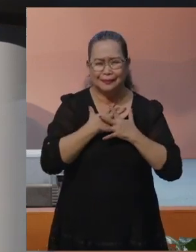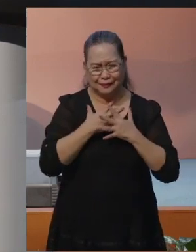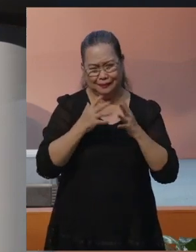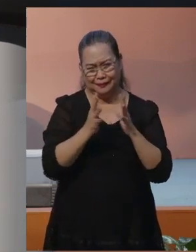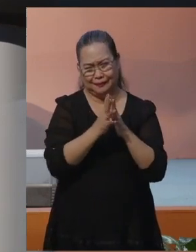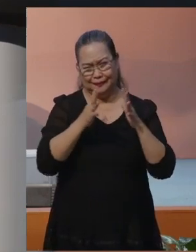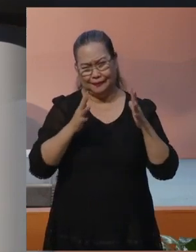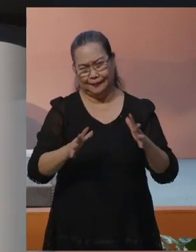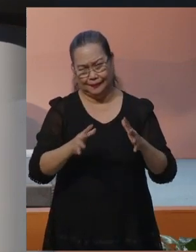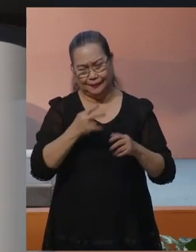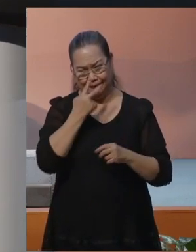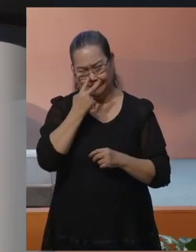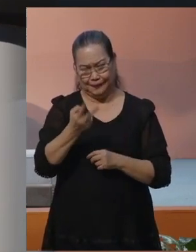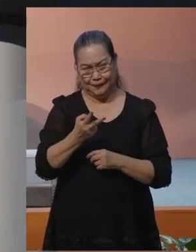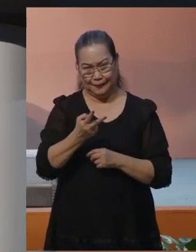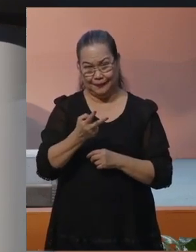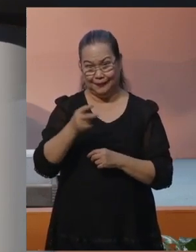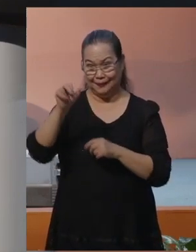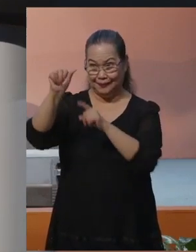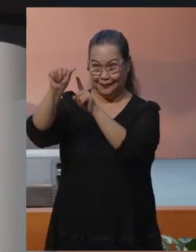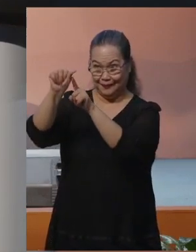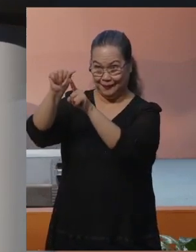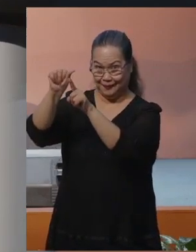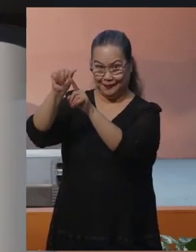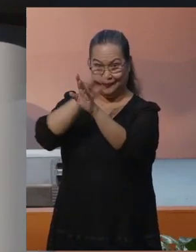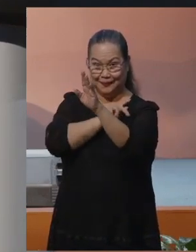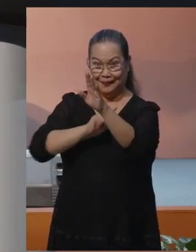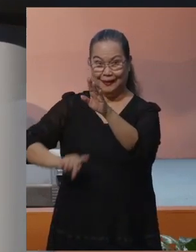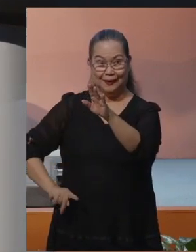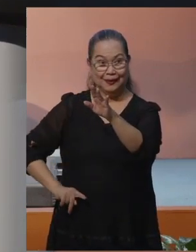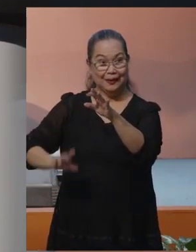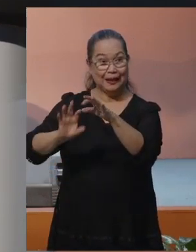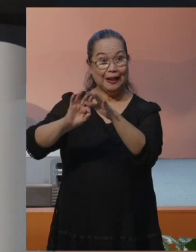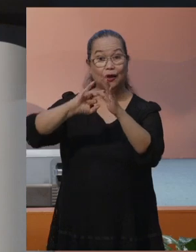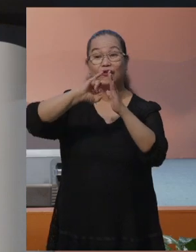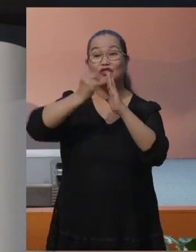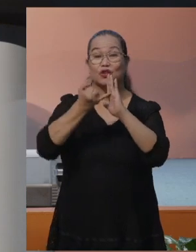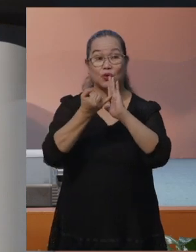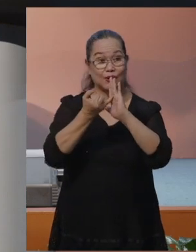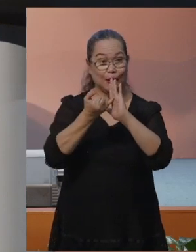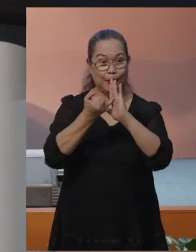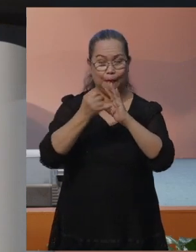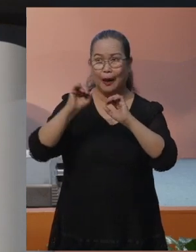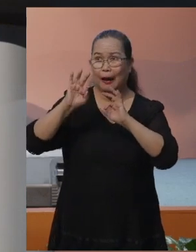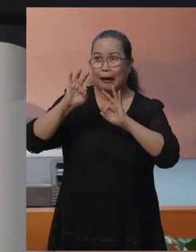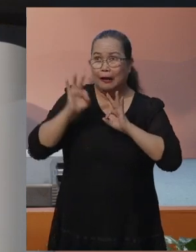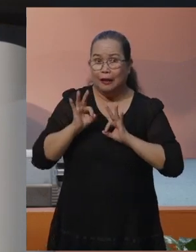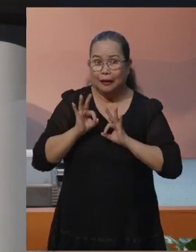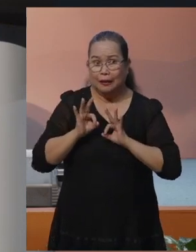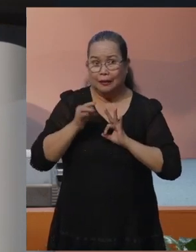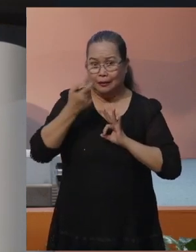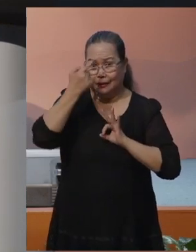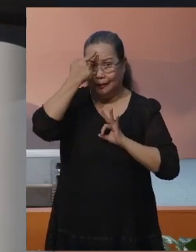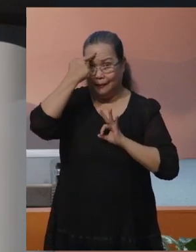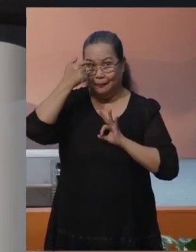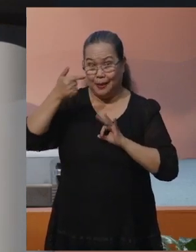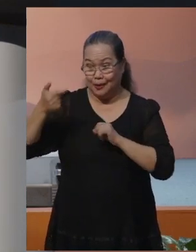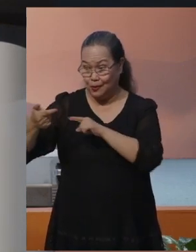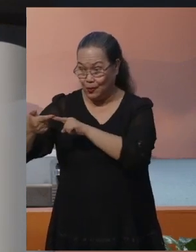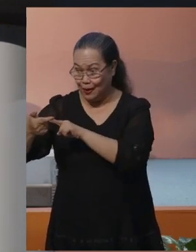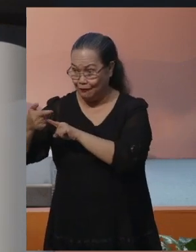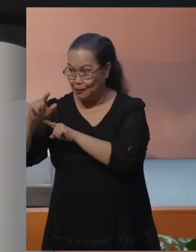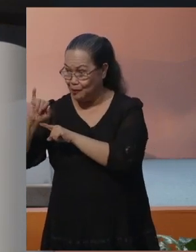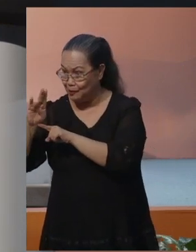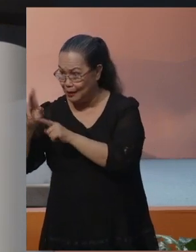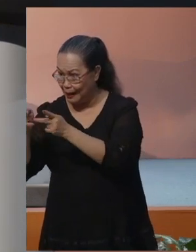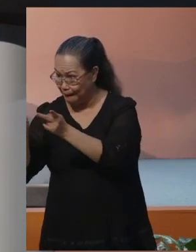greatly si Adonizedek, na hari ng Jerusalem. He feared greatly because Gibeon was a great